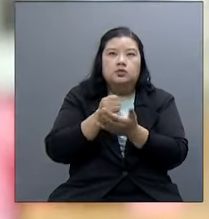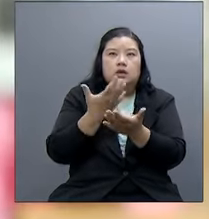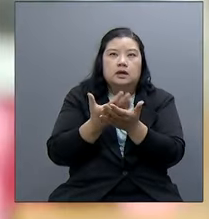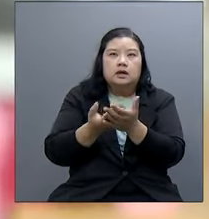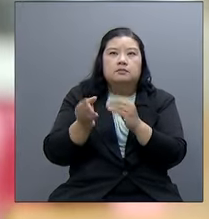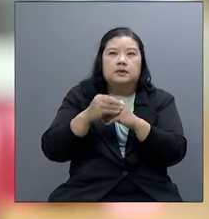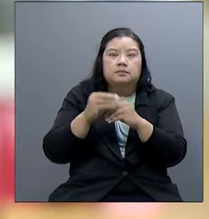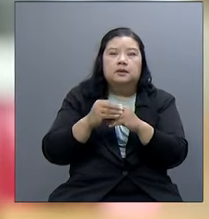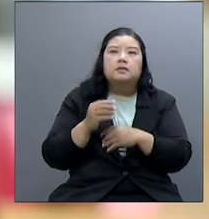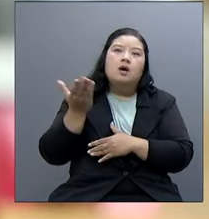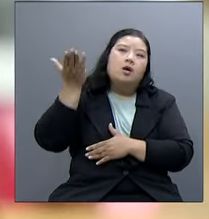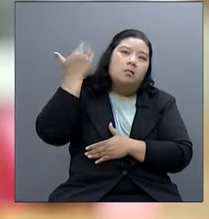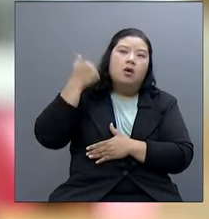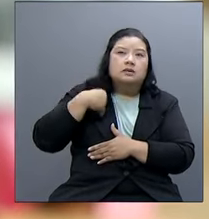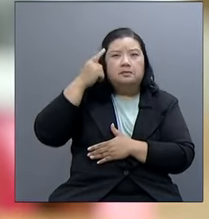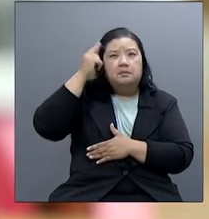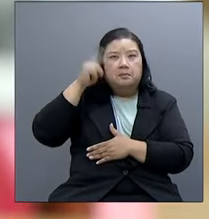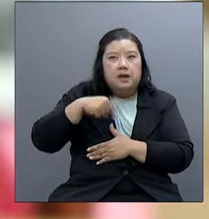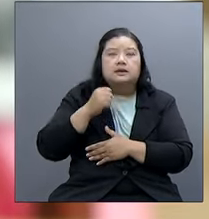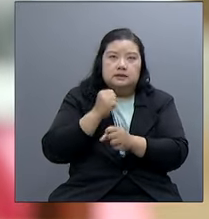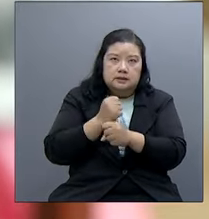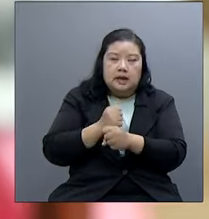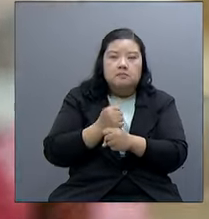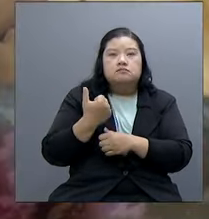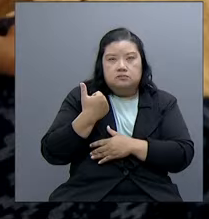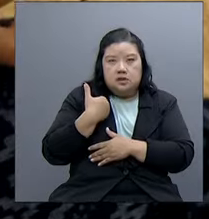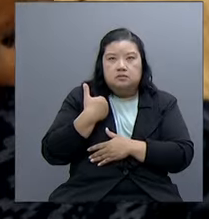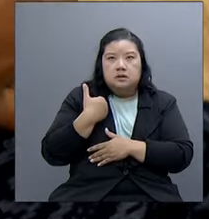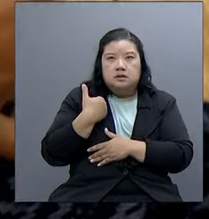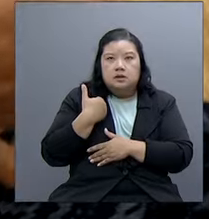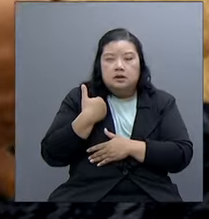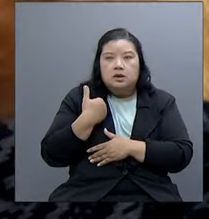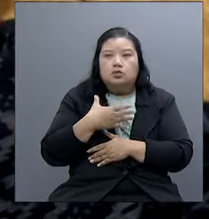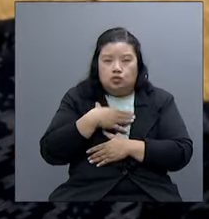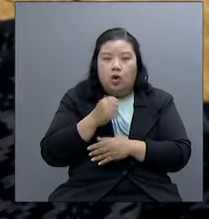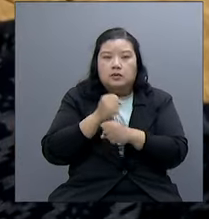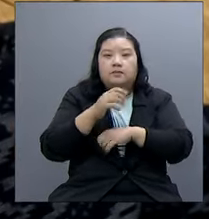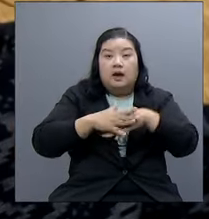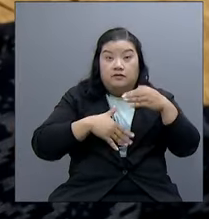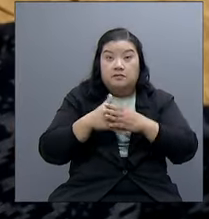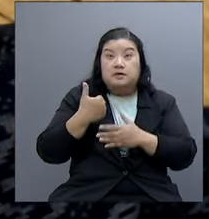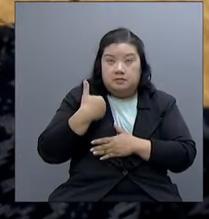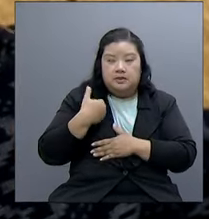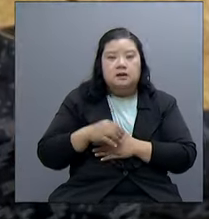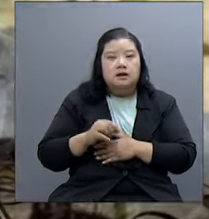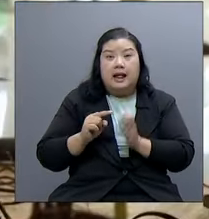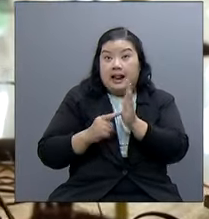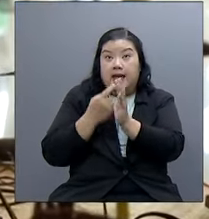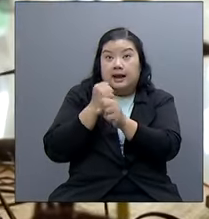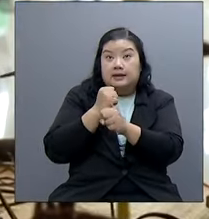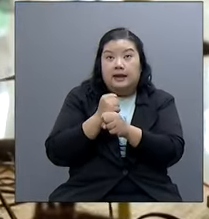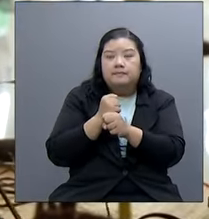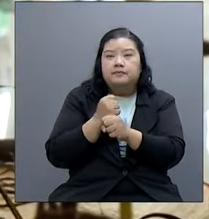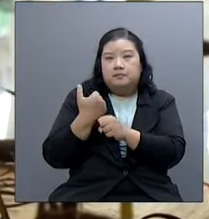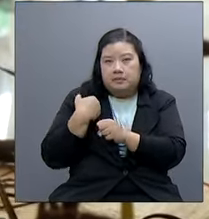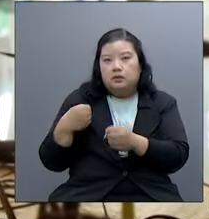นะค่ะตอนนั้นยัทำไม่เป็นค่ะ แต่มีความรพ้นฐานเกี่ยวกับพวกงานเฮนเมตรเริมต้นทำจิงๆ จๆ ก็คือรวม